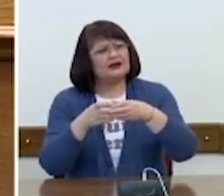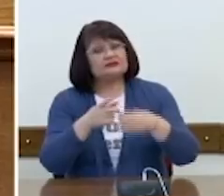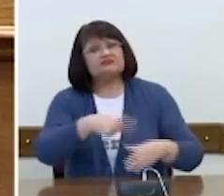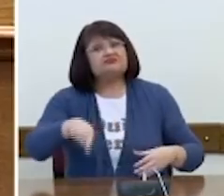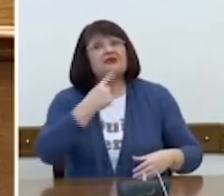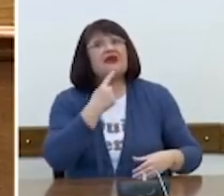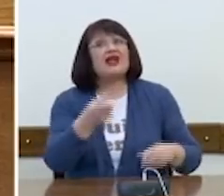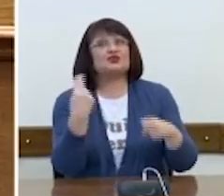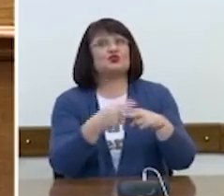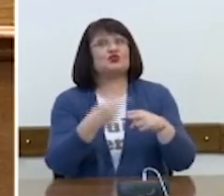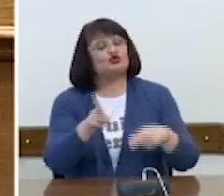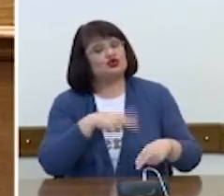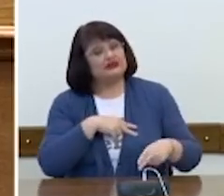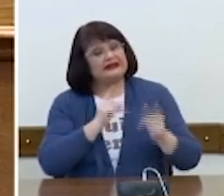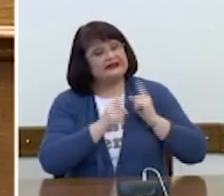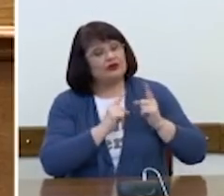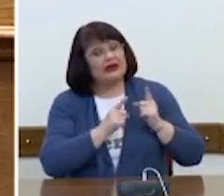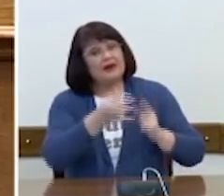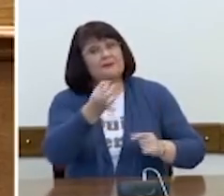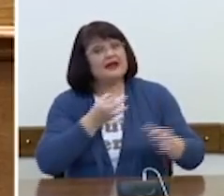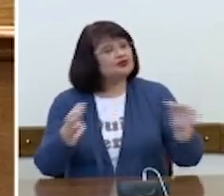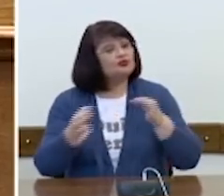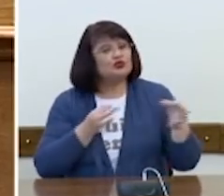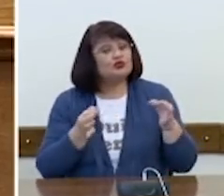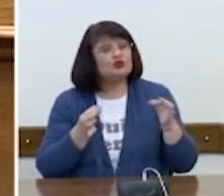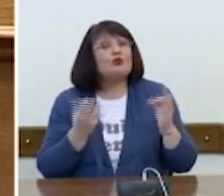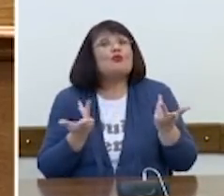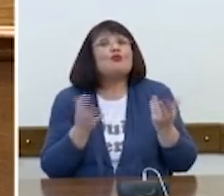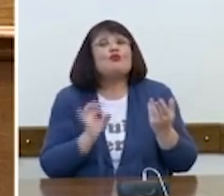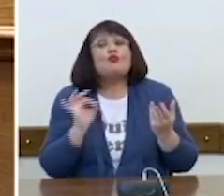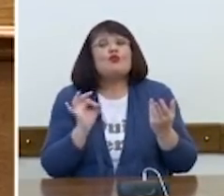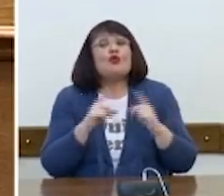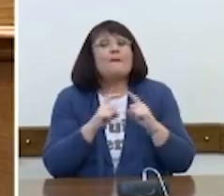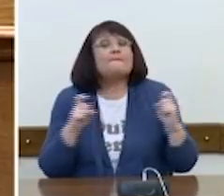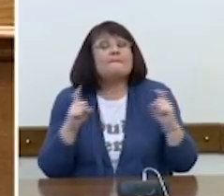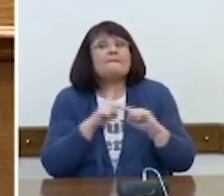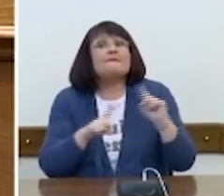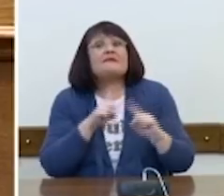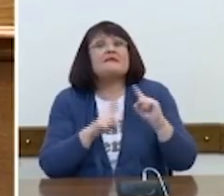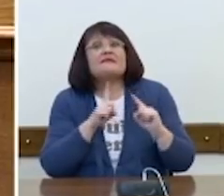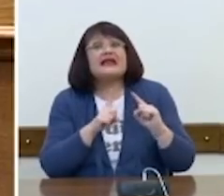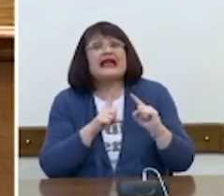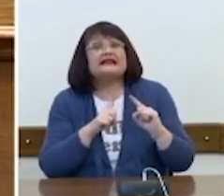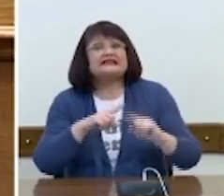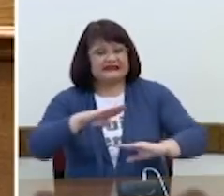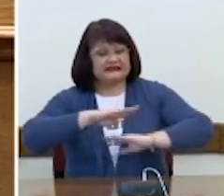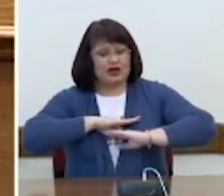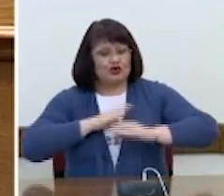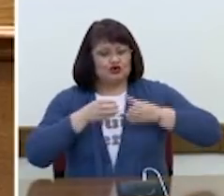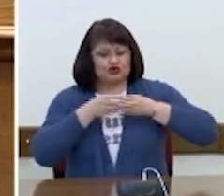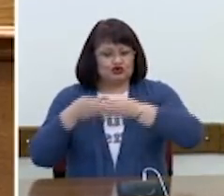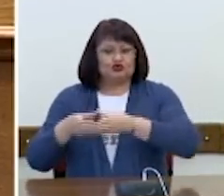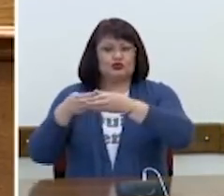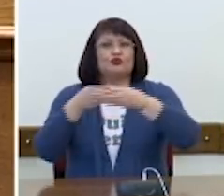στρατηγικά ορθή αυτή τη συμφωνία, ποιες και πού θα είναι αυτές οι πολυεθνικές στρατιωτικές αποστολές? Μήπως στη